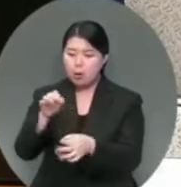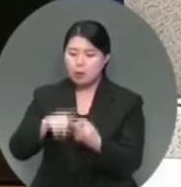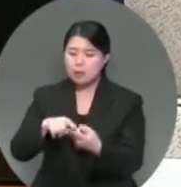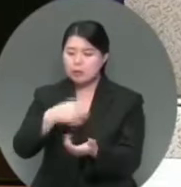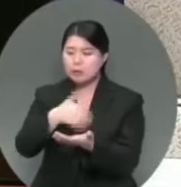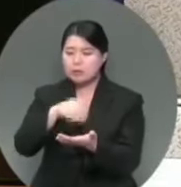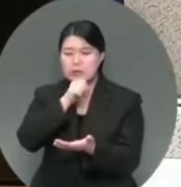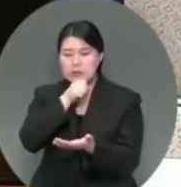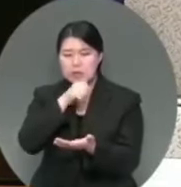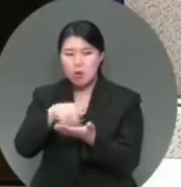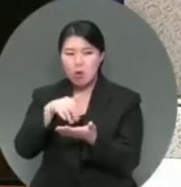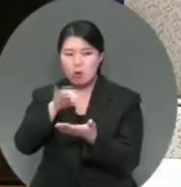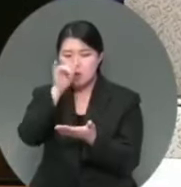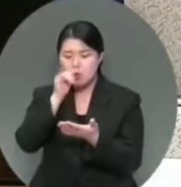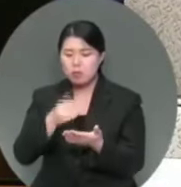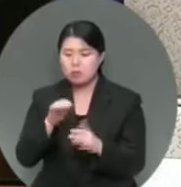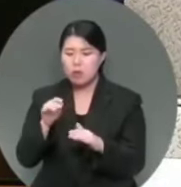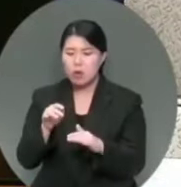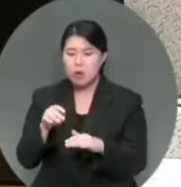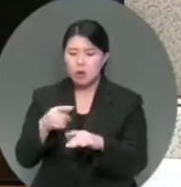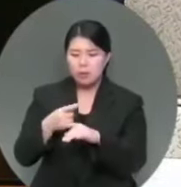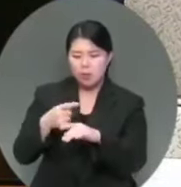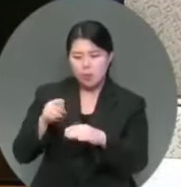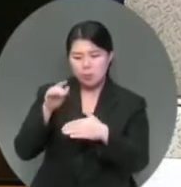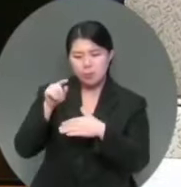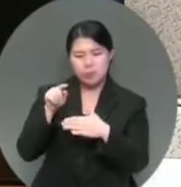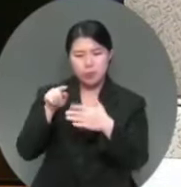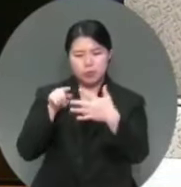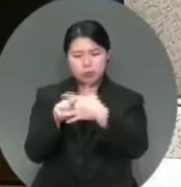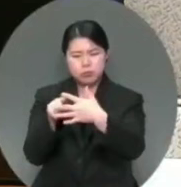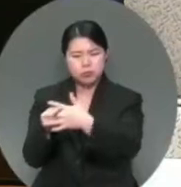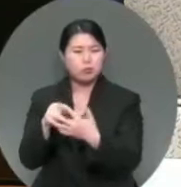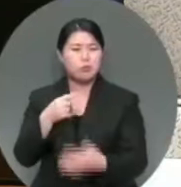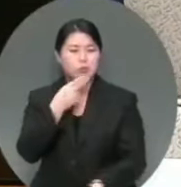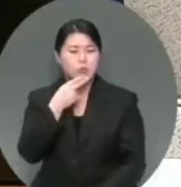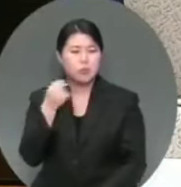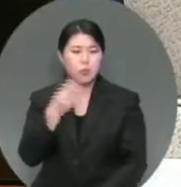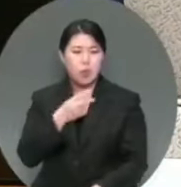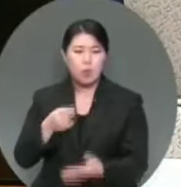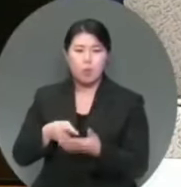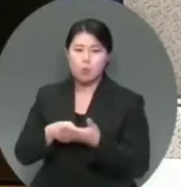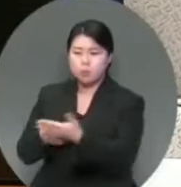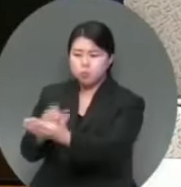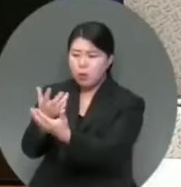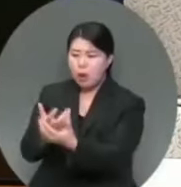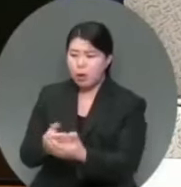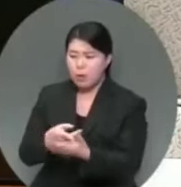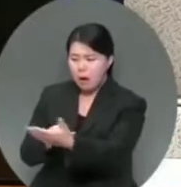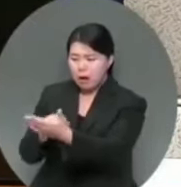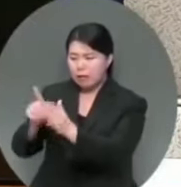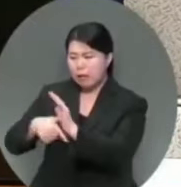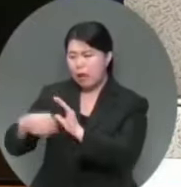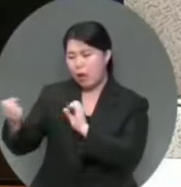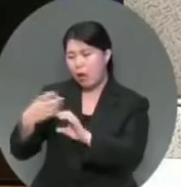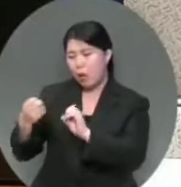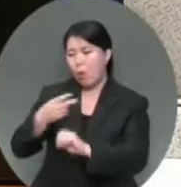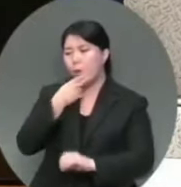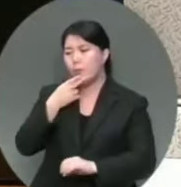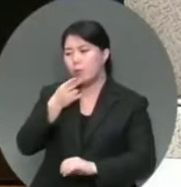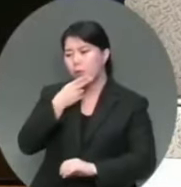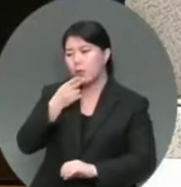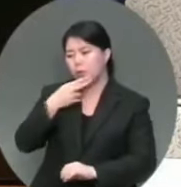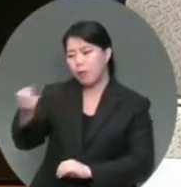있다고 하나 예상치는 없다고 하고 저희가 요청하는 자료 통계가 없다고 하는 답변이 많이 있기 때문에 저희가